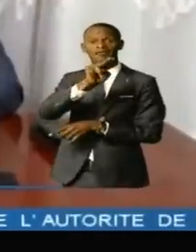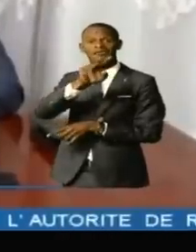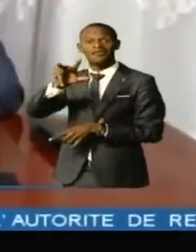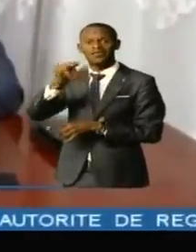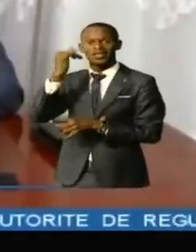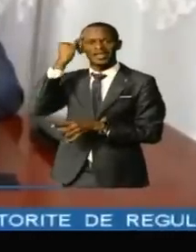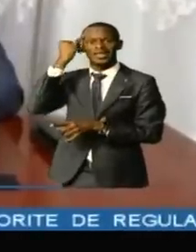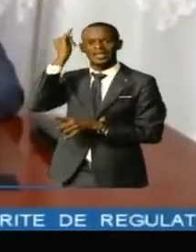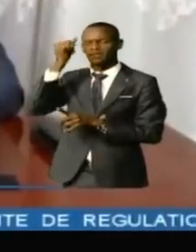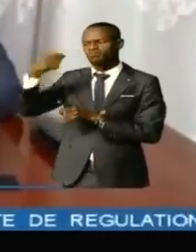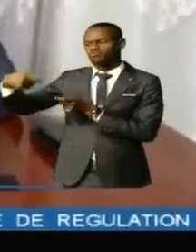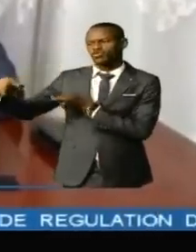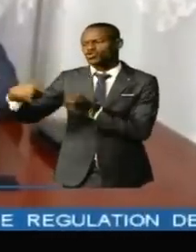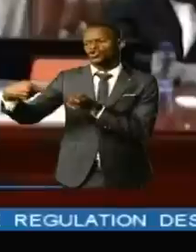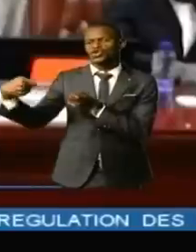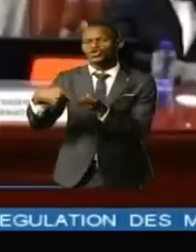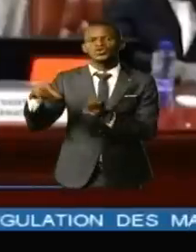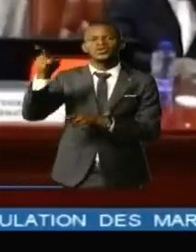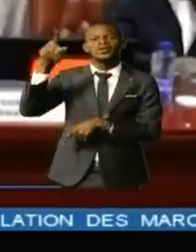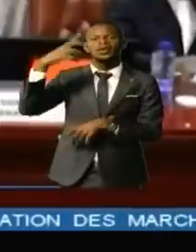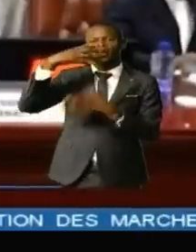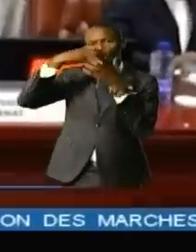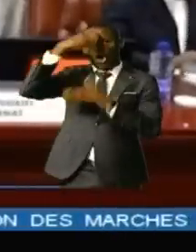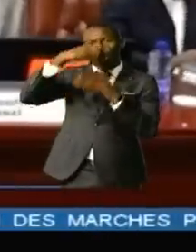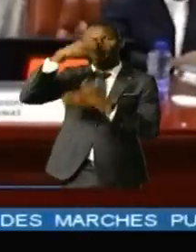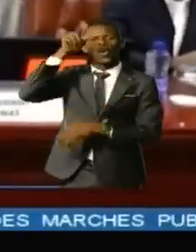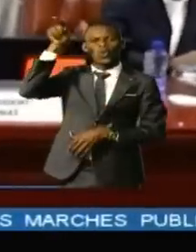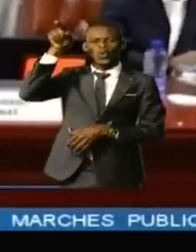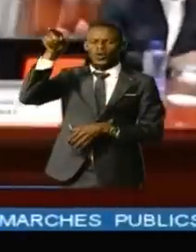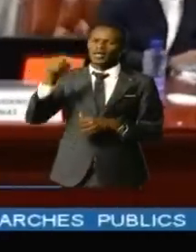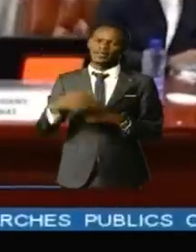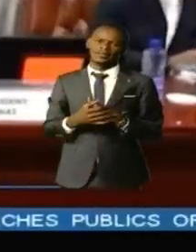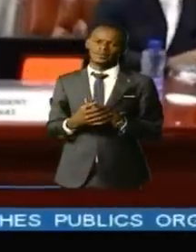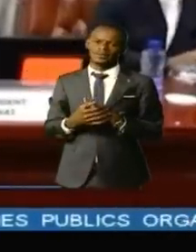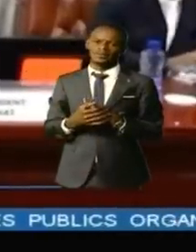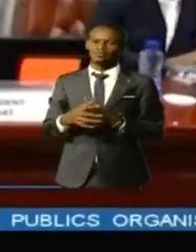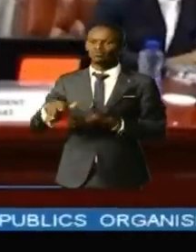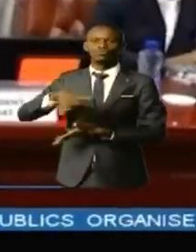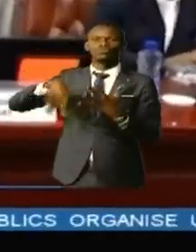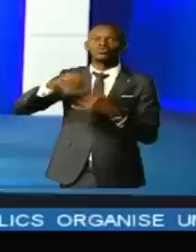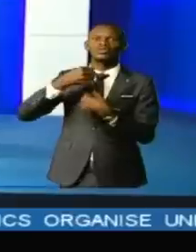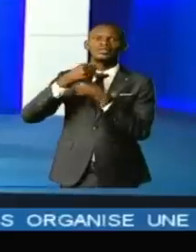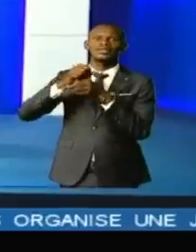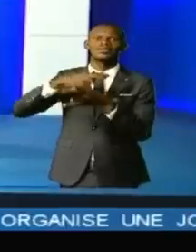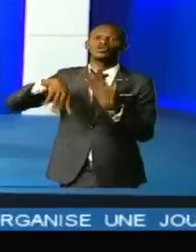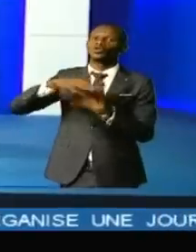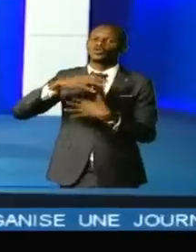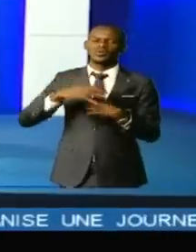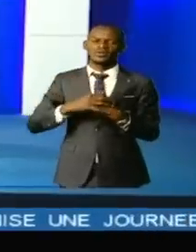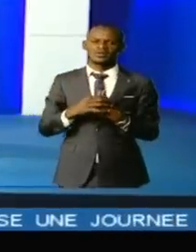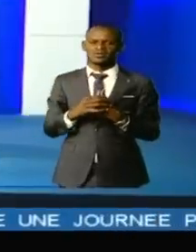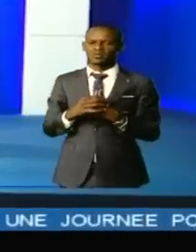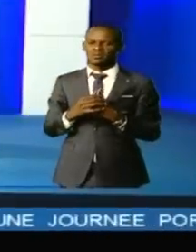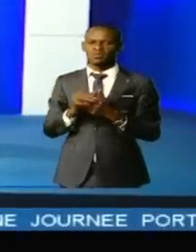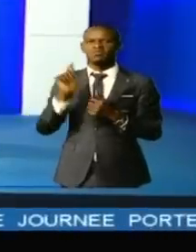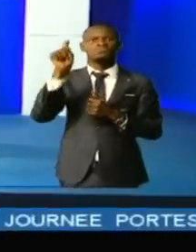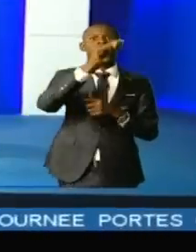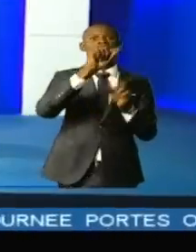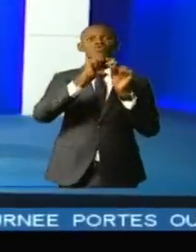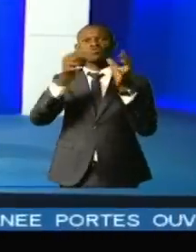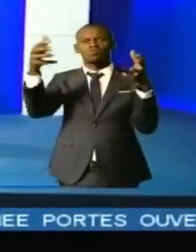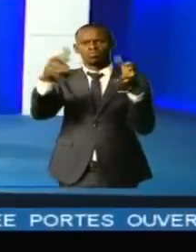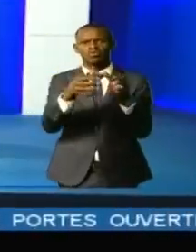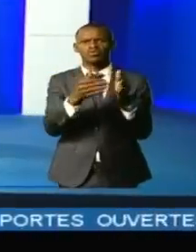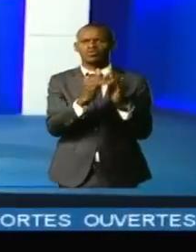discussions de Nairobi où tous les groupes armés, à l'exception du M23, se sont engagés sur la voie de la paix. En guise de